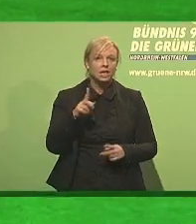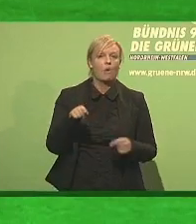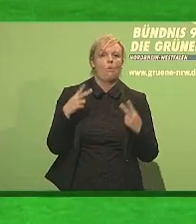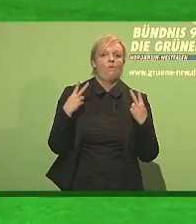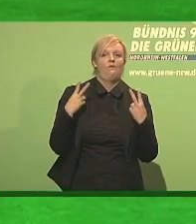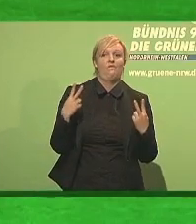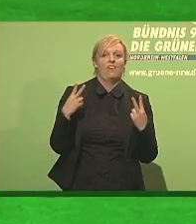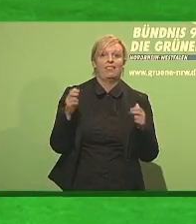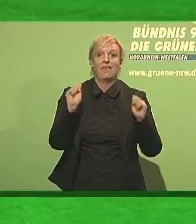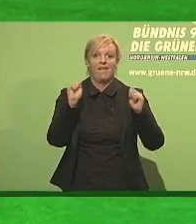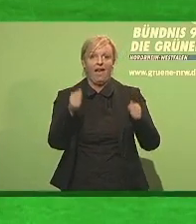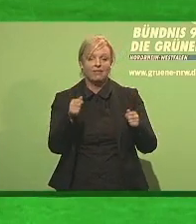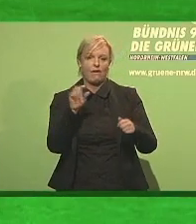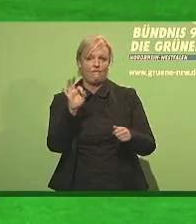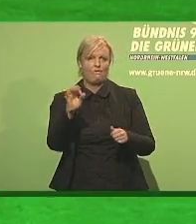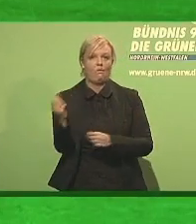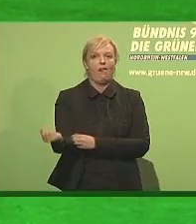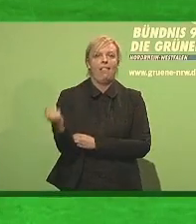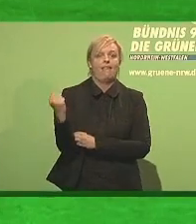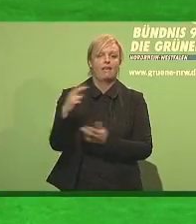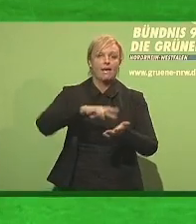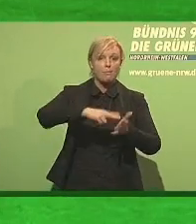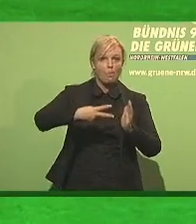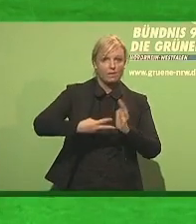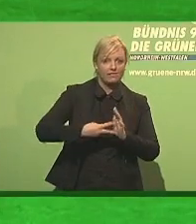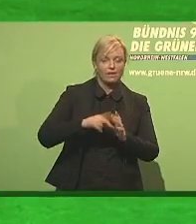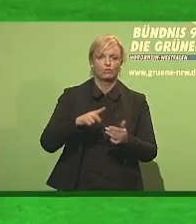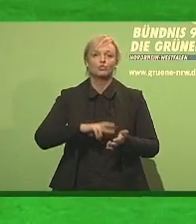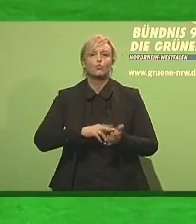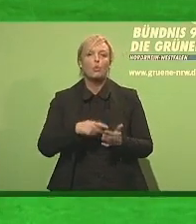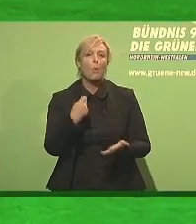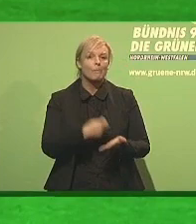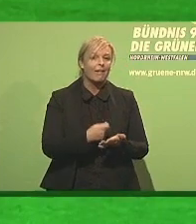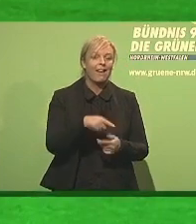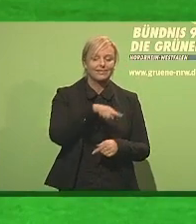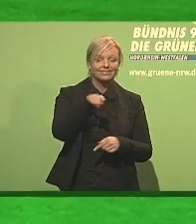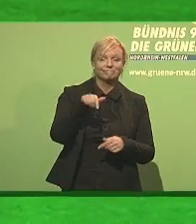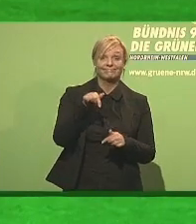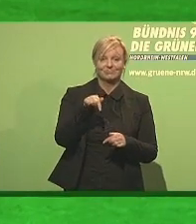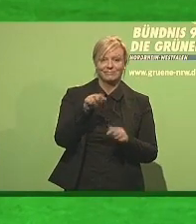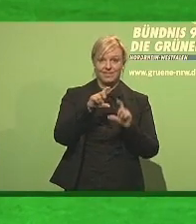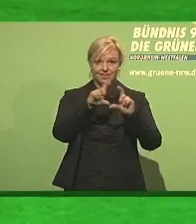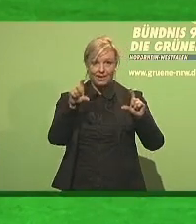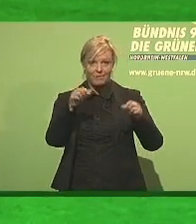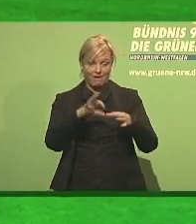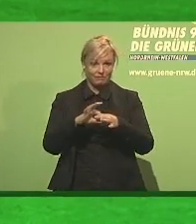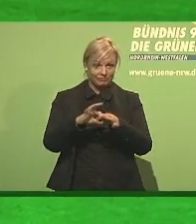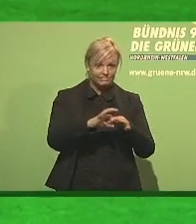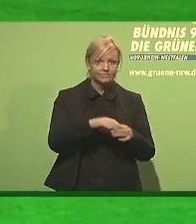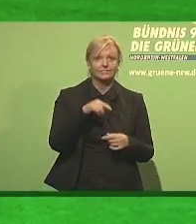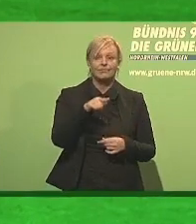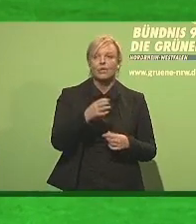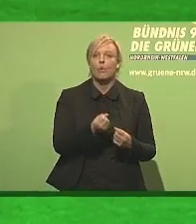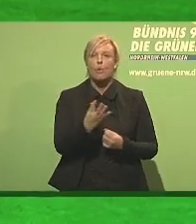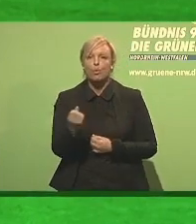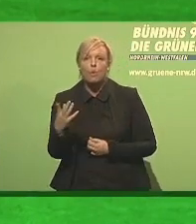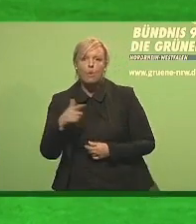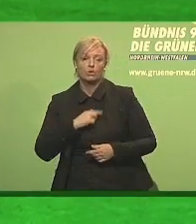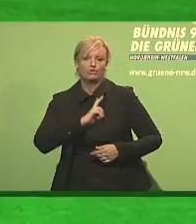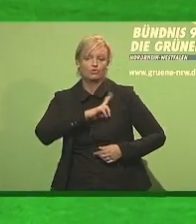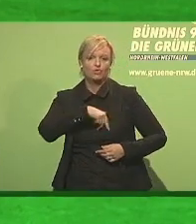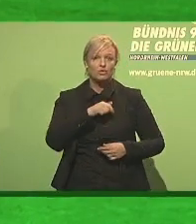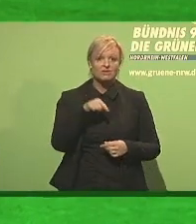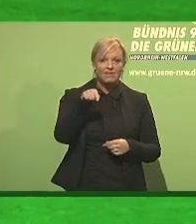guten Antrag dazu. Gerade das Thema Energiepolitik und Strompreise zeigt ja, wie man die ökologischen und die sozialen Aspekte unserer